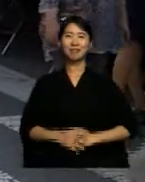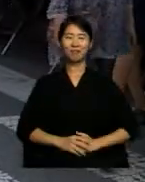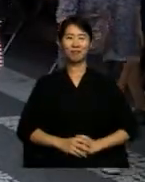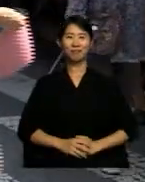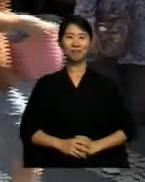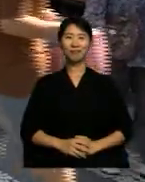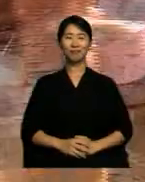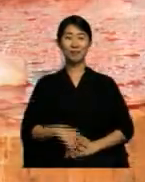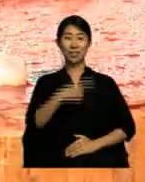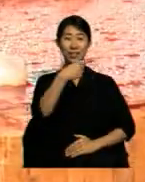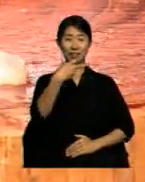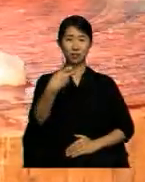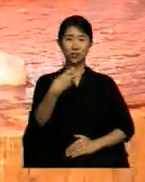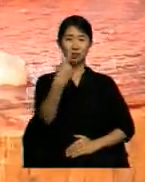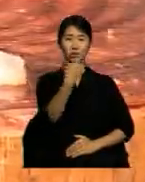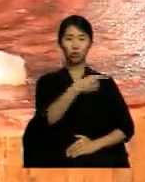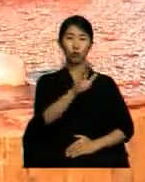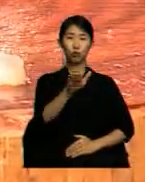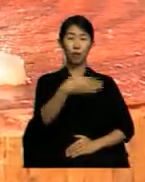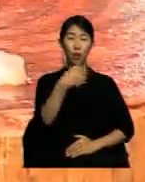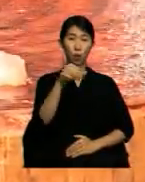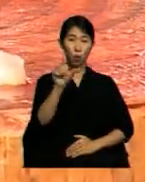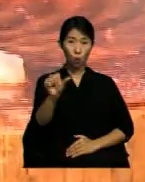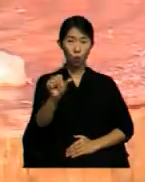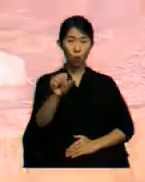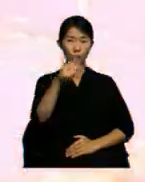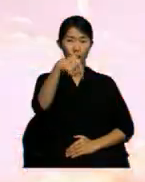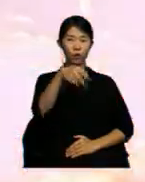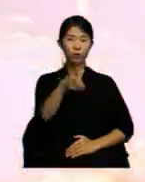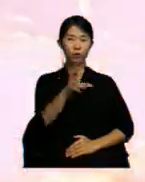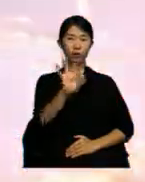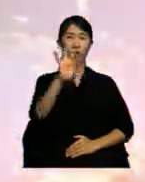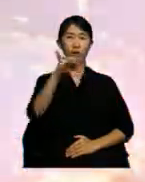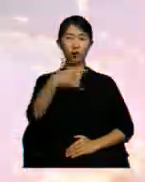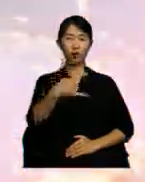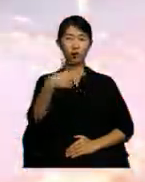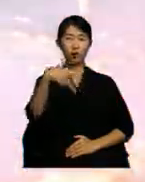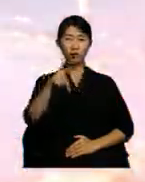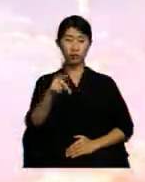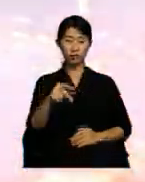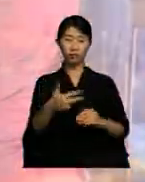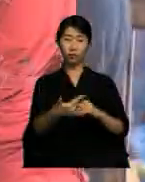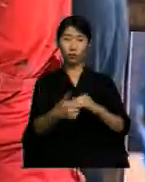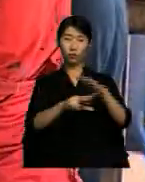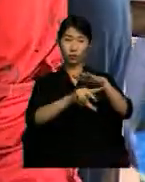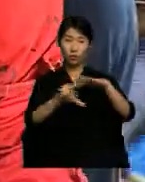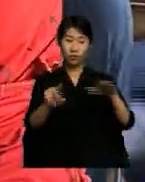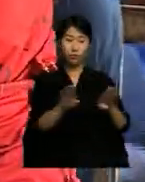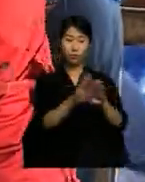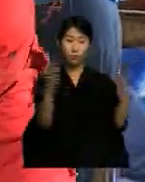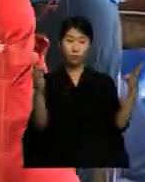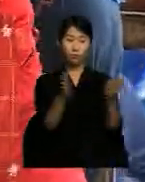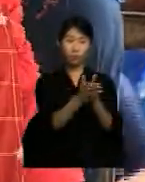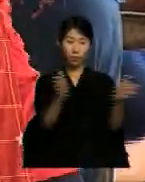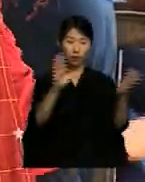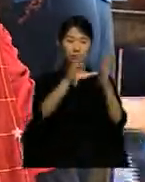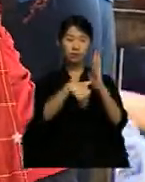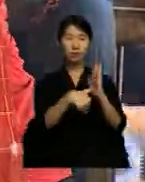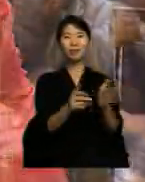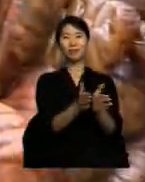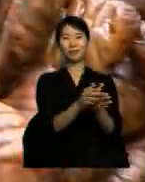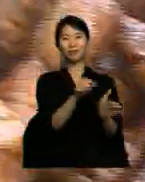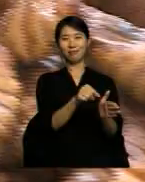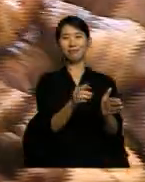일산장은 1905년 경의선 철도 개통 즈음 등장한 곳으로 알려졌습니다. 도심 속에서 전통